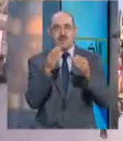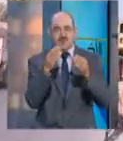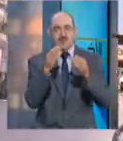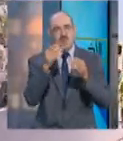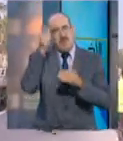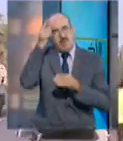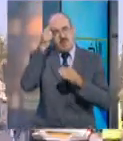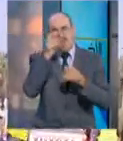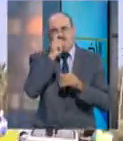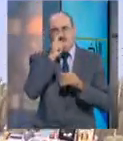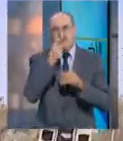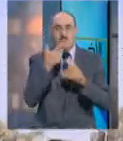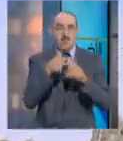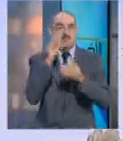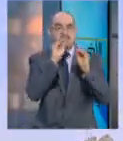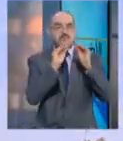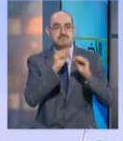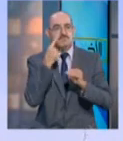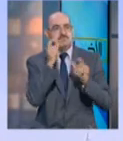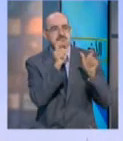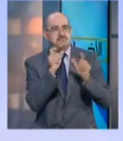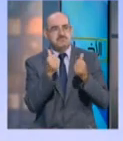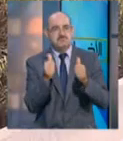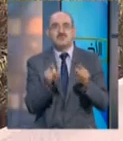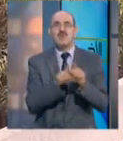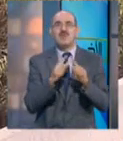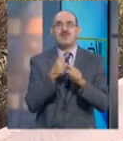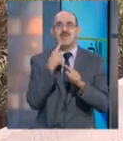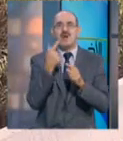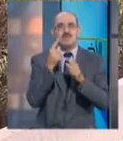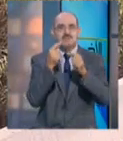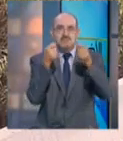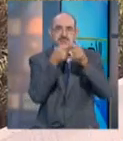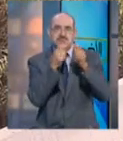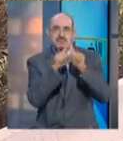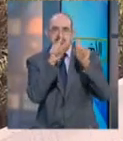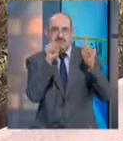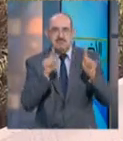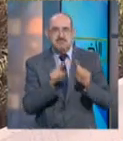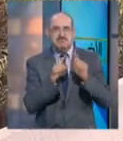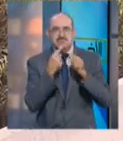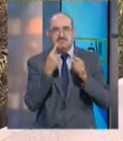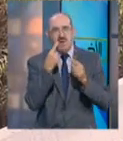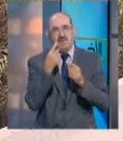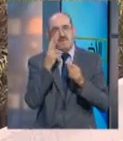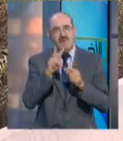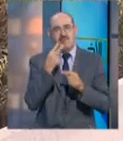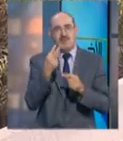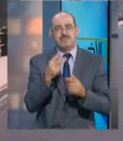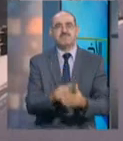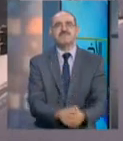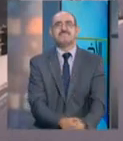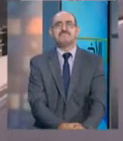22 أنا نراقبوا فيهم. الورشة تاعنا المختصة في التزيين بالأعلام في